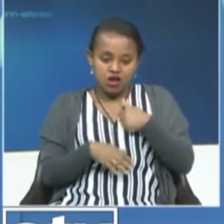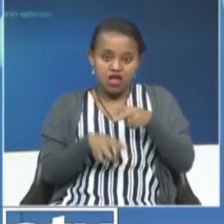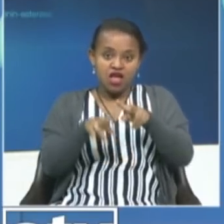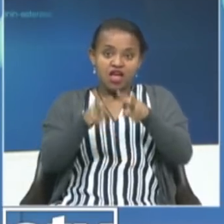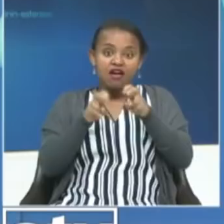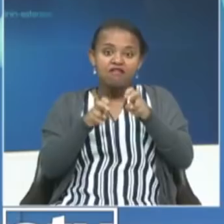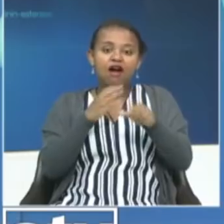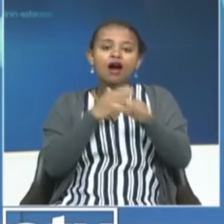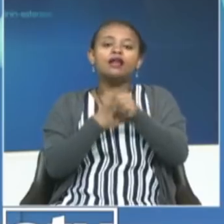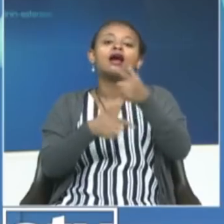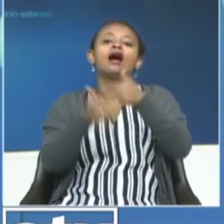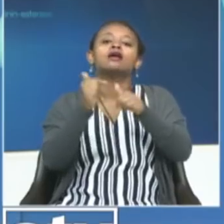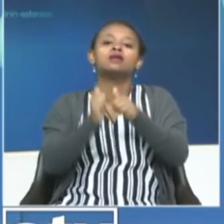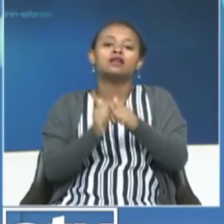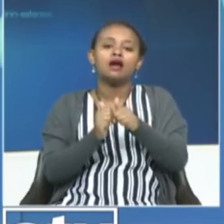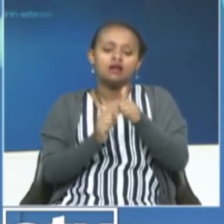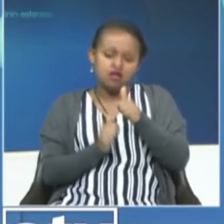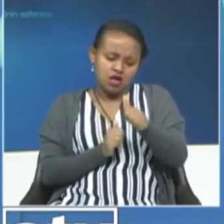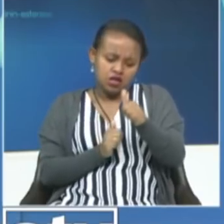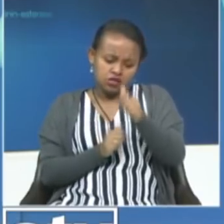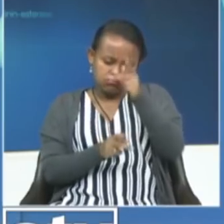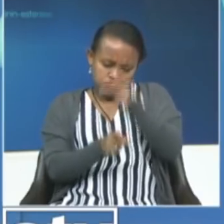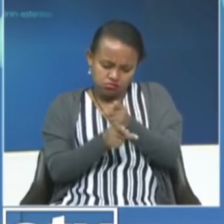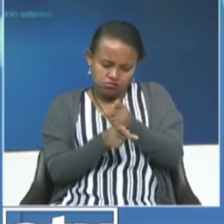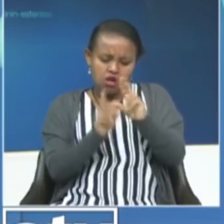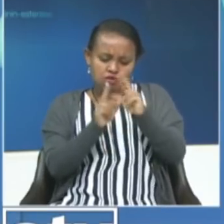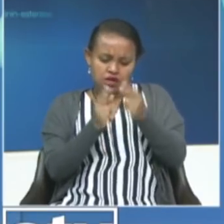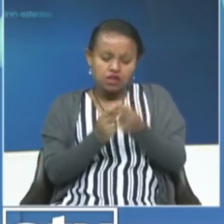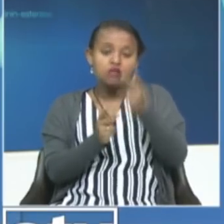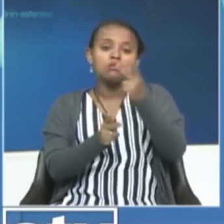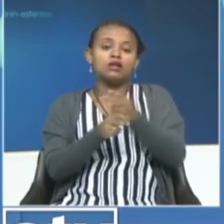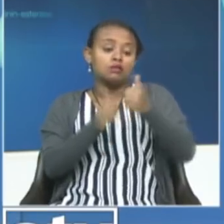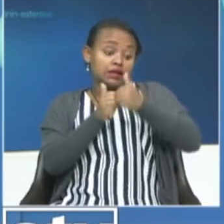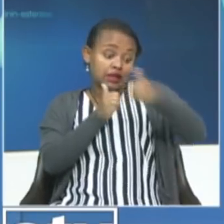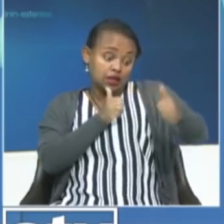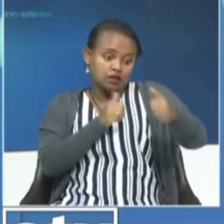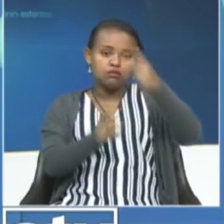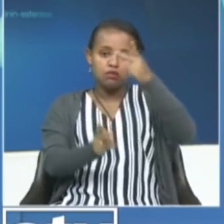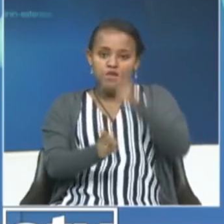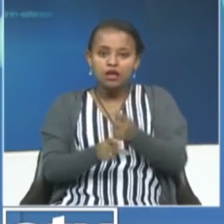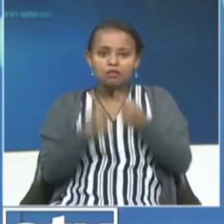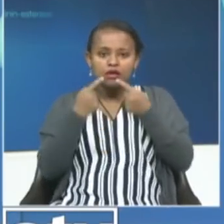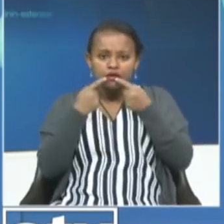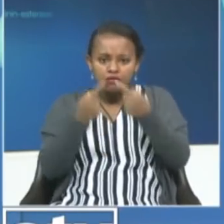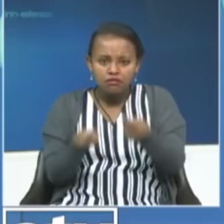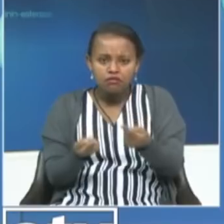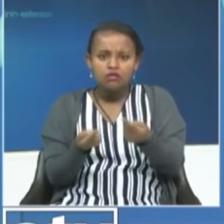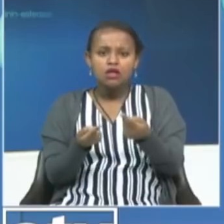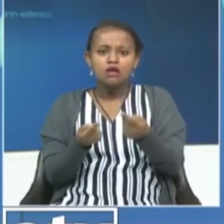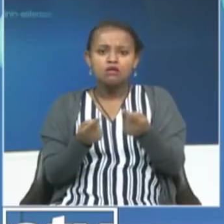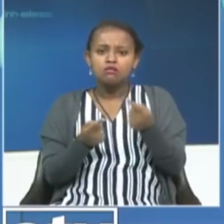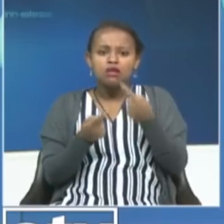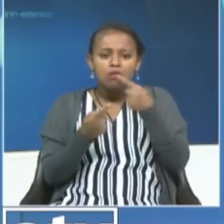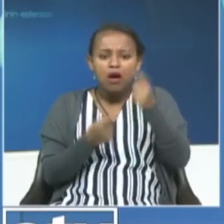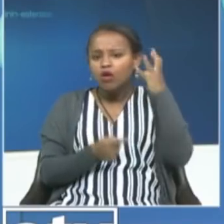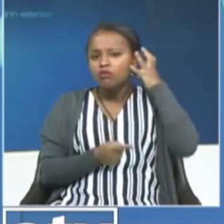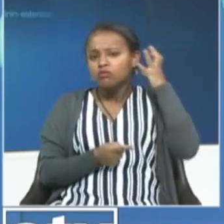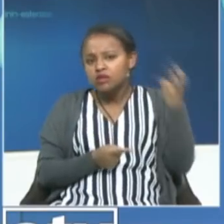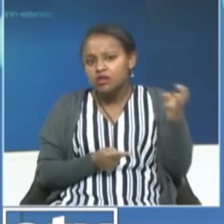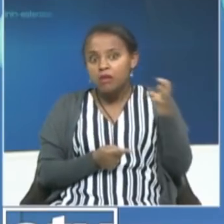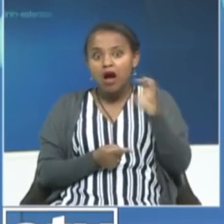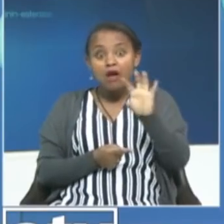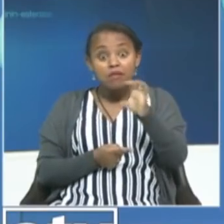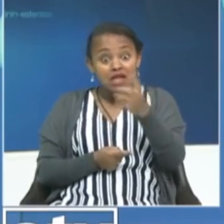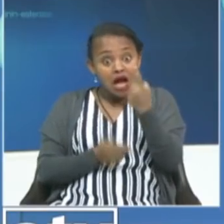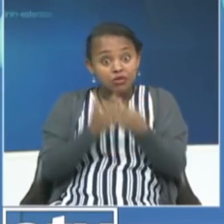ይመጣል። ራስን ብትጠብቅ፣ ቤተሰብን ብትጠብቅ፣ ርቀትን ብትጠብቅ የሚባለውን ነገር ብትሰማ የሚለውን ሚዲያ ብቻ ሳይሆን